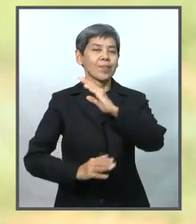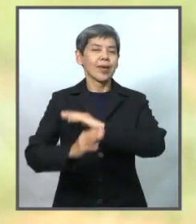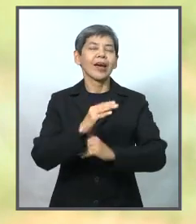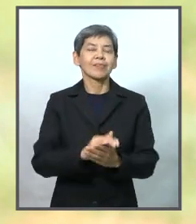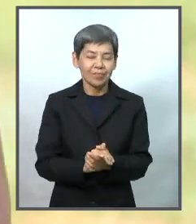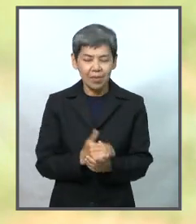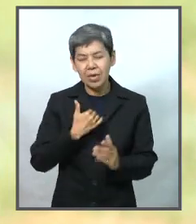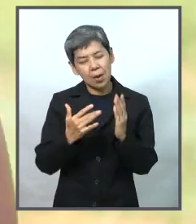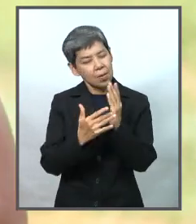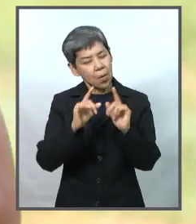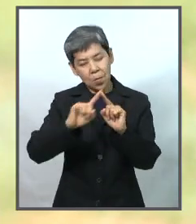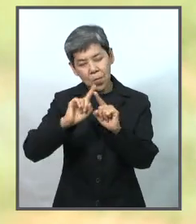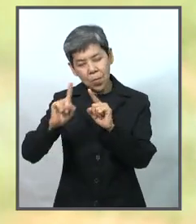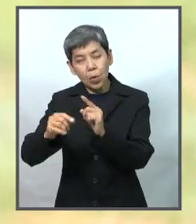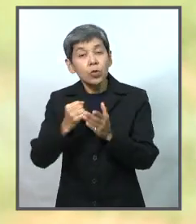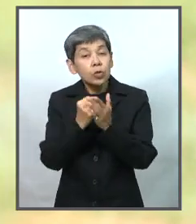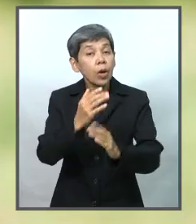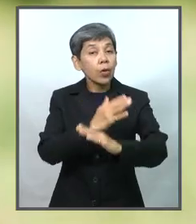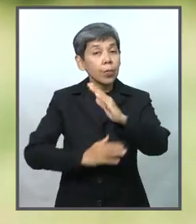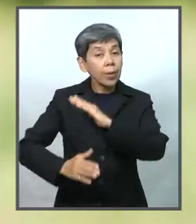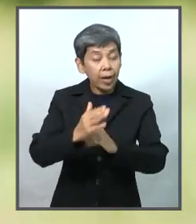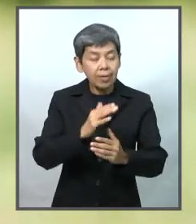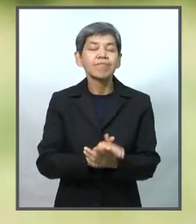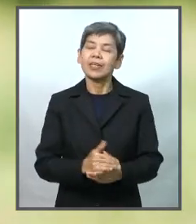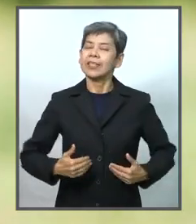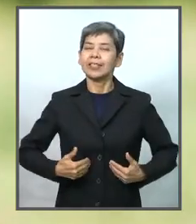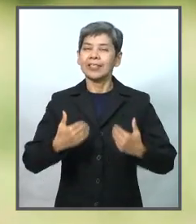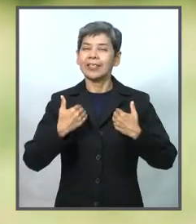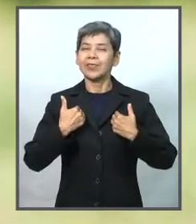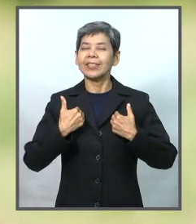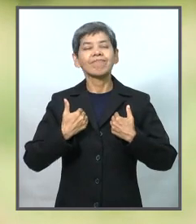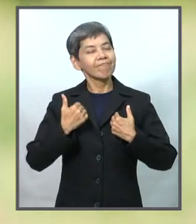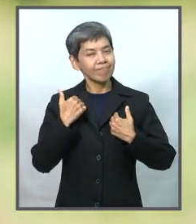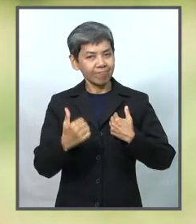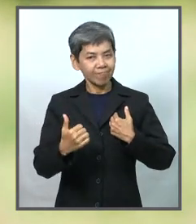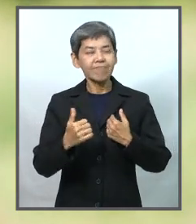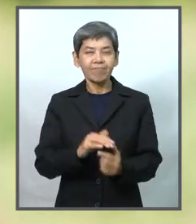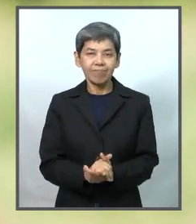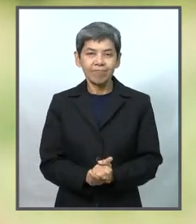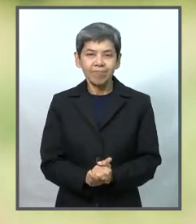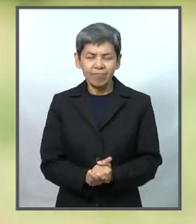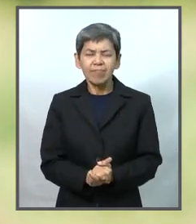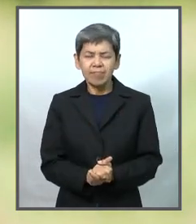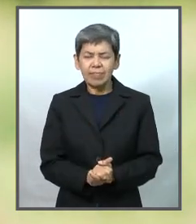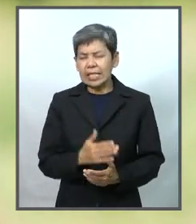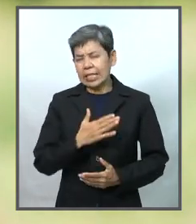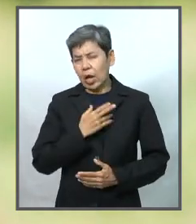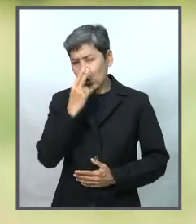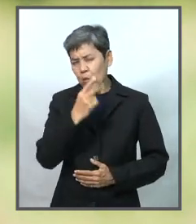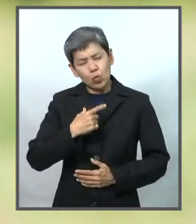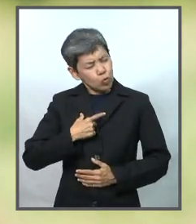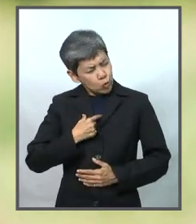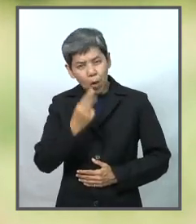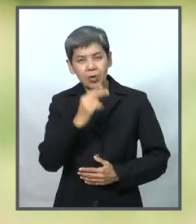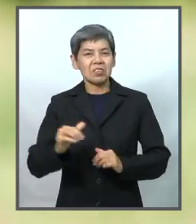รวมไปถึงนวัตกรรมเพื่อช่วยให้คนพิการเนี่ยสามารถดำรงชีวิตอยู่ได้ง่ายยิ่งขึ้นนะครับและอีกอย่างนึงนะฮะที่ผมชอบที่สุด